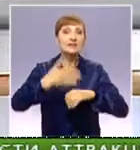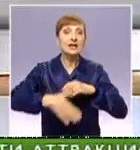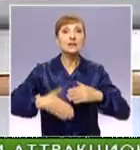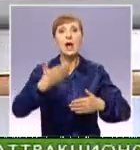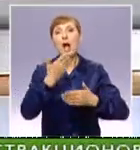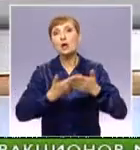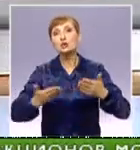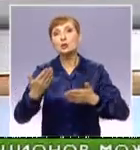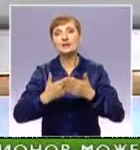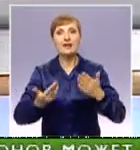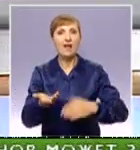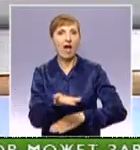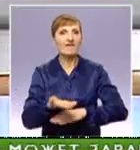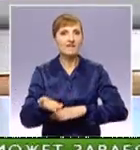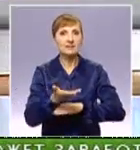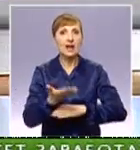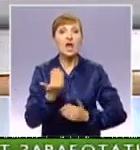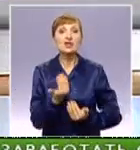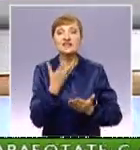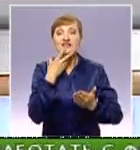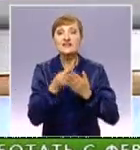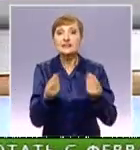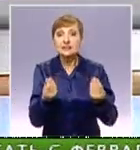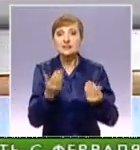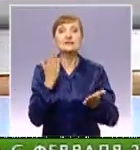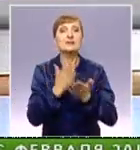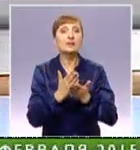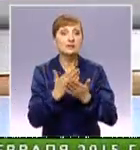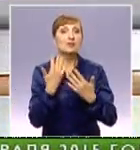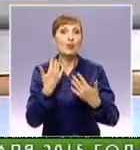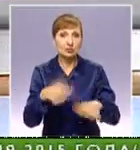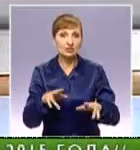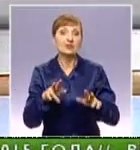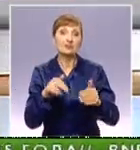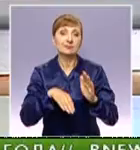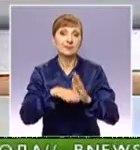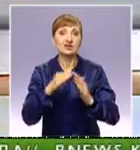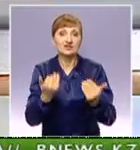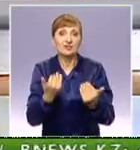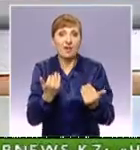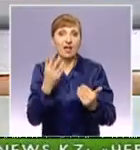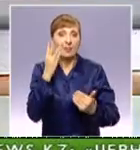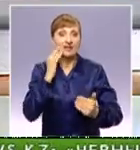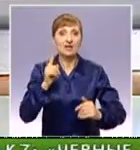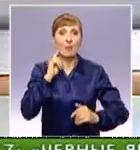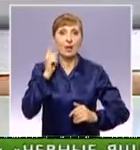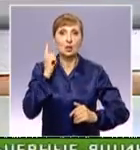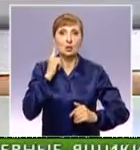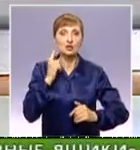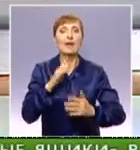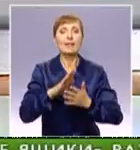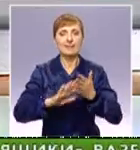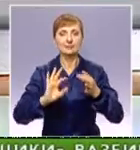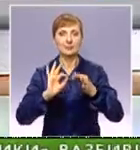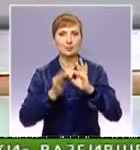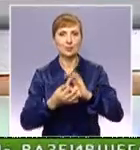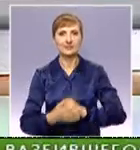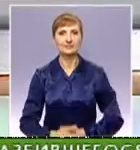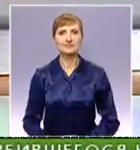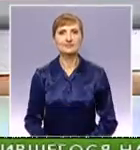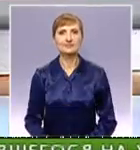консультантами или официантами. Жить на свои деньги становится отличительной чертой прогрессивной алматинской молодежи. Смотрите наш сюжет.